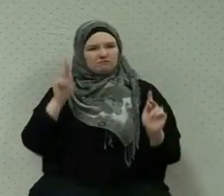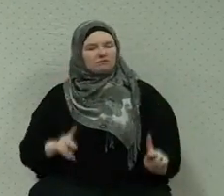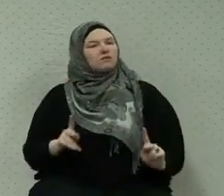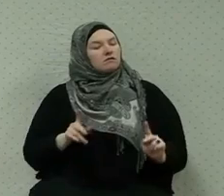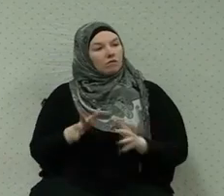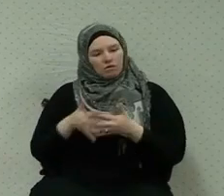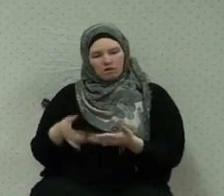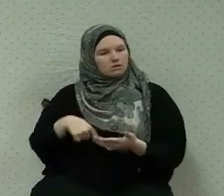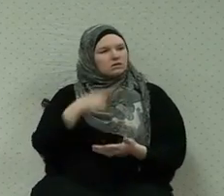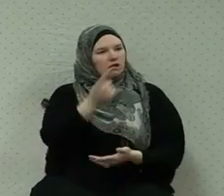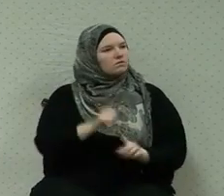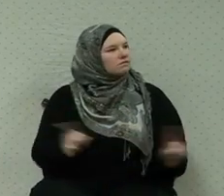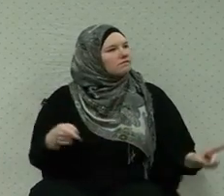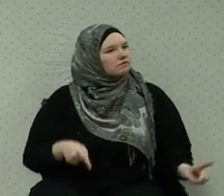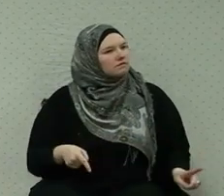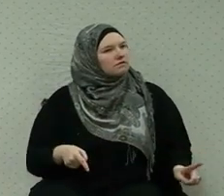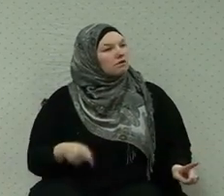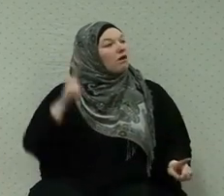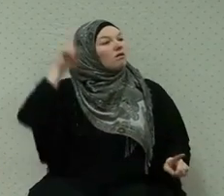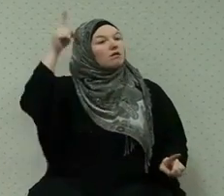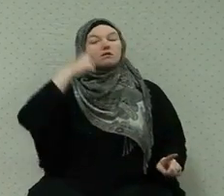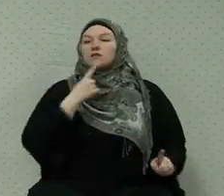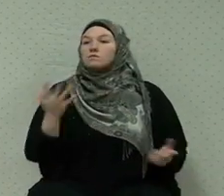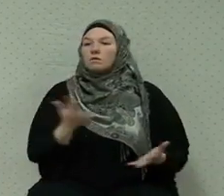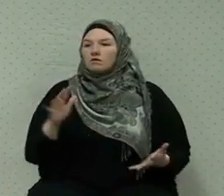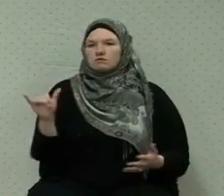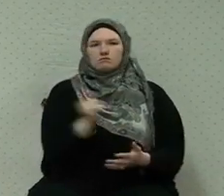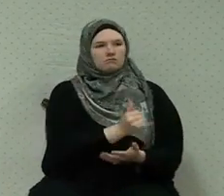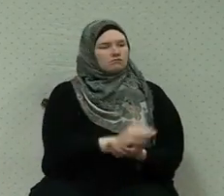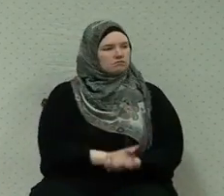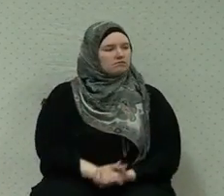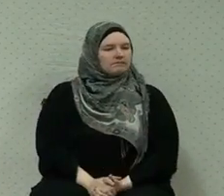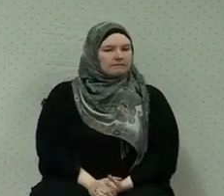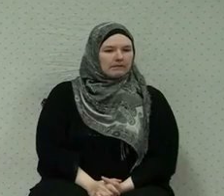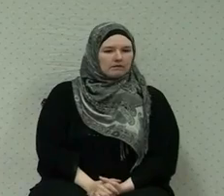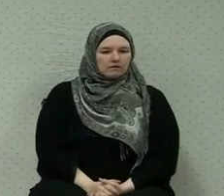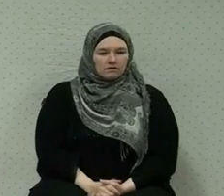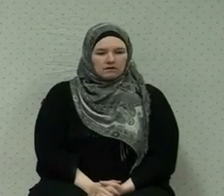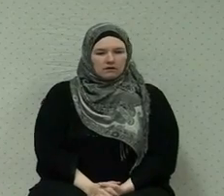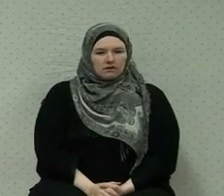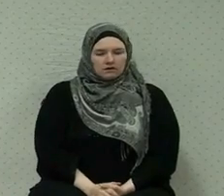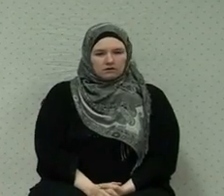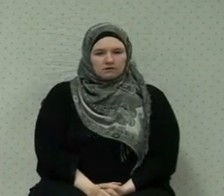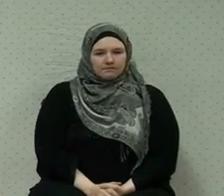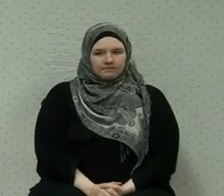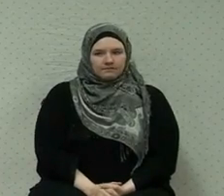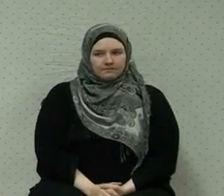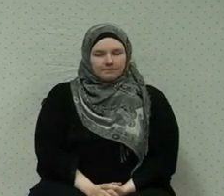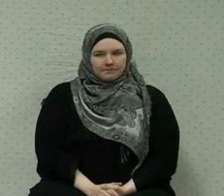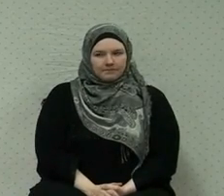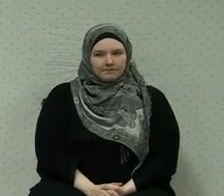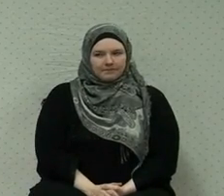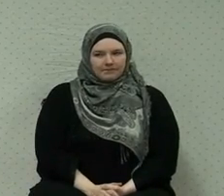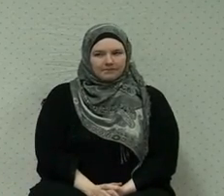Despite your feelings, Allah says, وَلَا يَجْرِمَنَّكُمْ شَنَآنُ قَوْمٍ عَلَىٰ